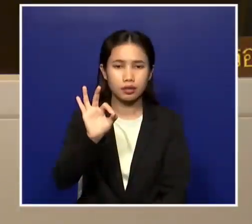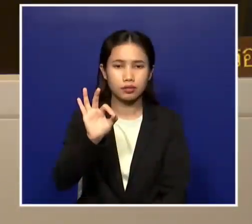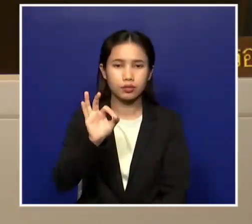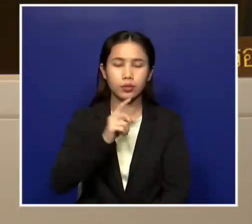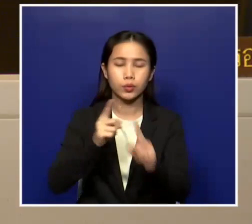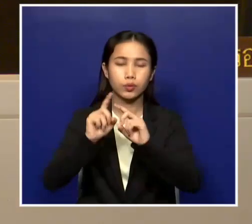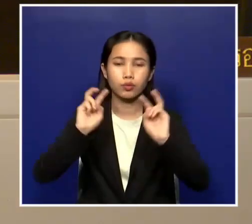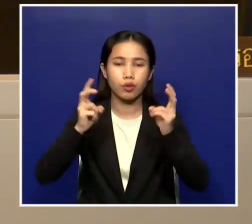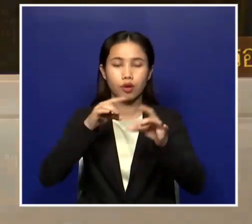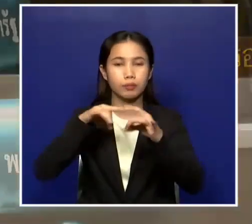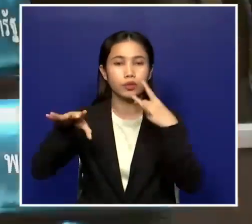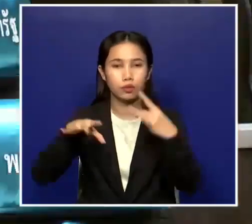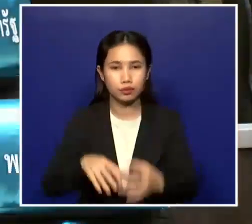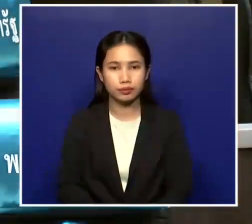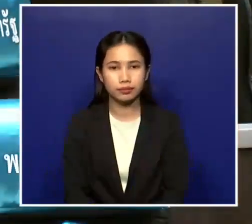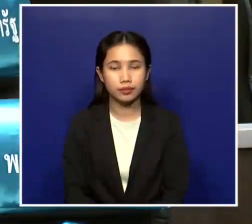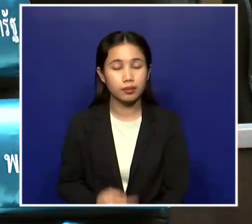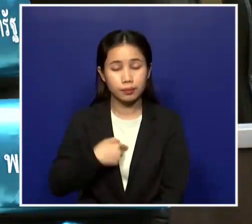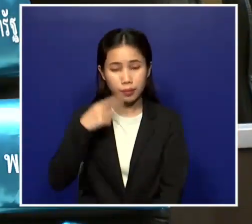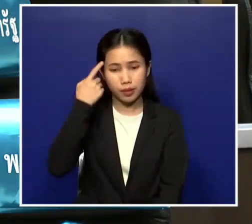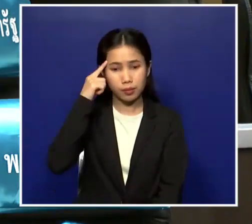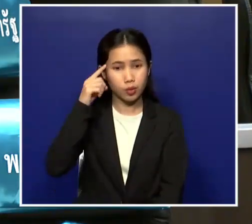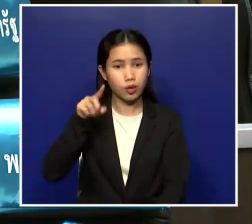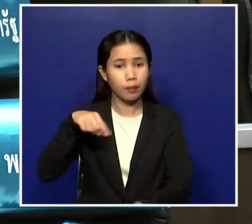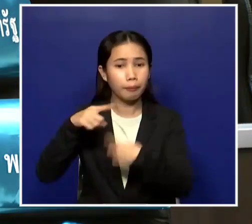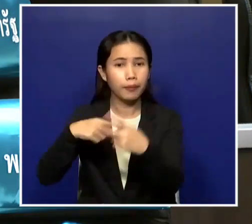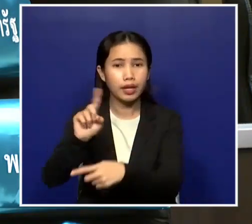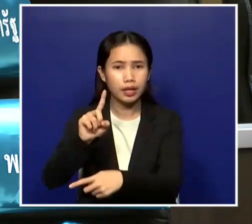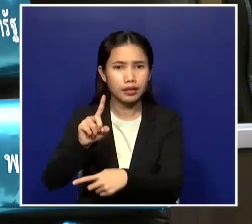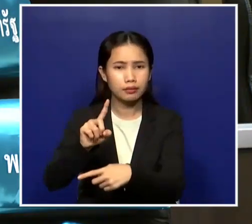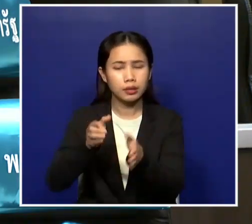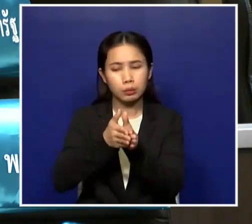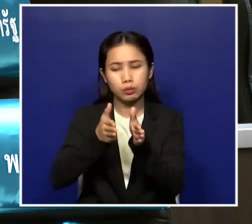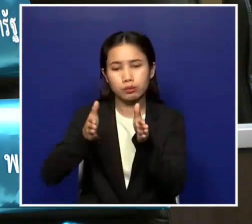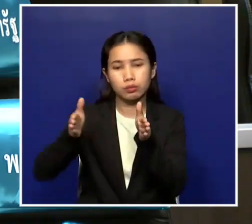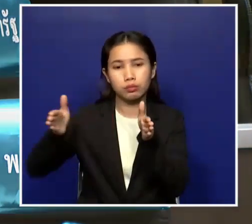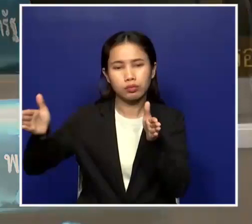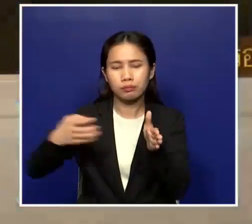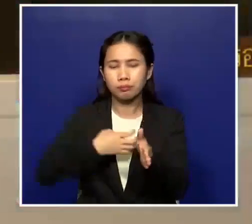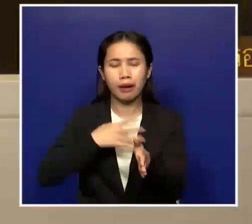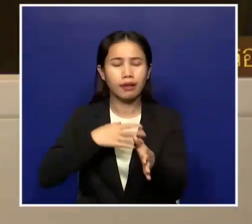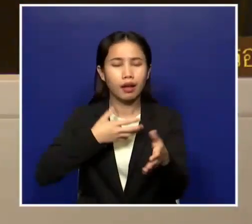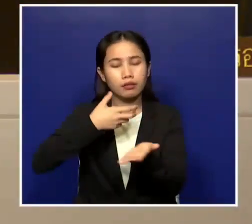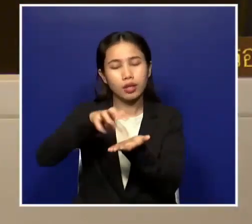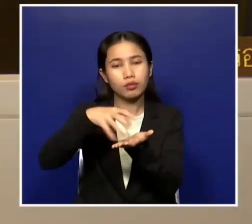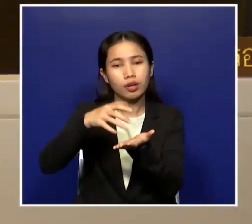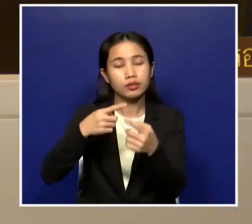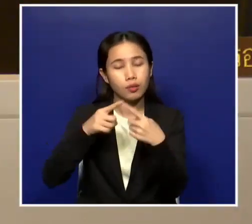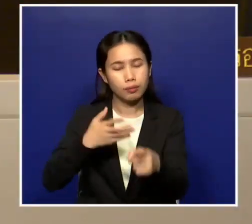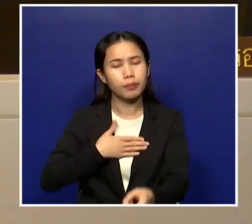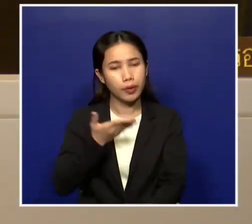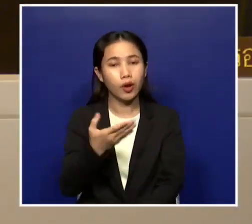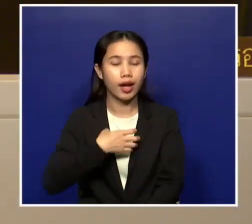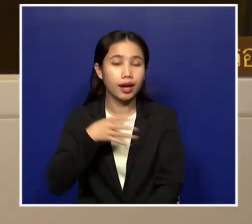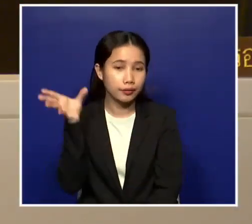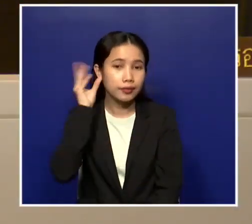ก็ยังไม่ทราบเหมือนกันว่าเขาไปไหน มันลากไปยาวมากเลยครับผมไม่อยากฟังนิยาย ไกลหน่อยแต่ว่าอยากจะฟังนิดครับโลเดียวครับ